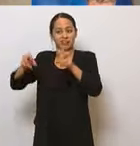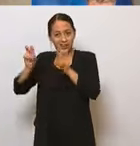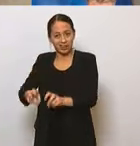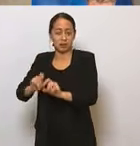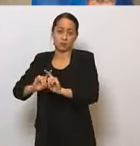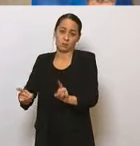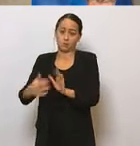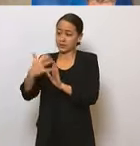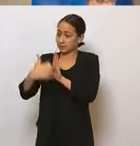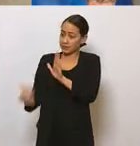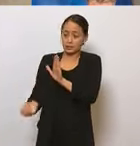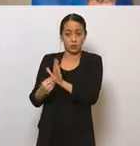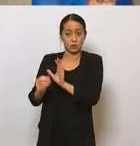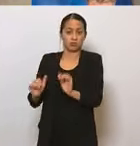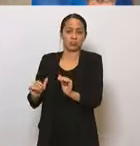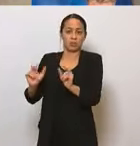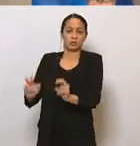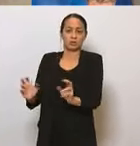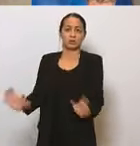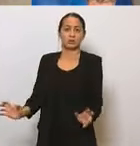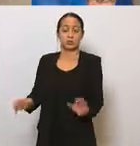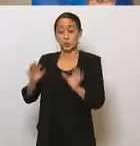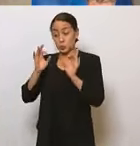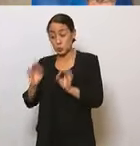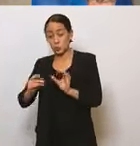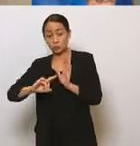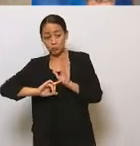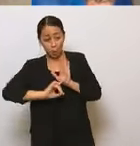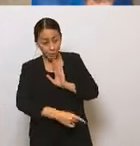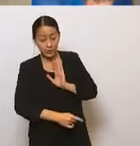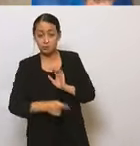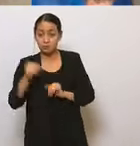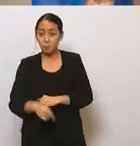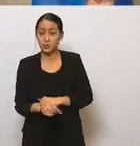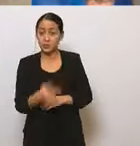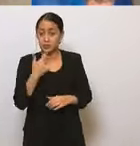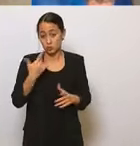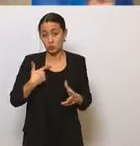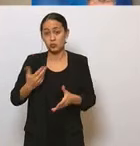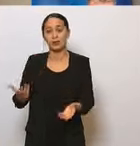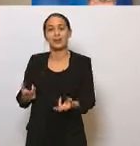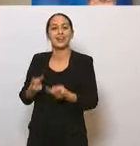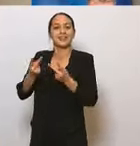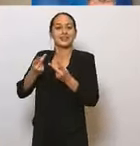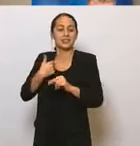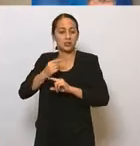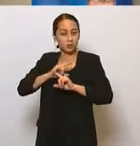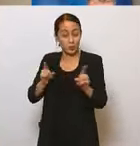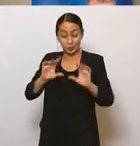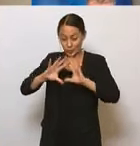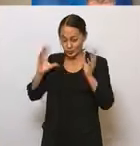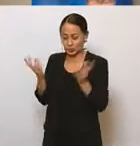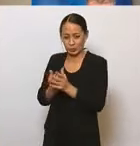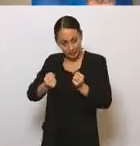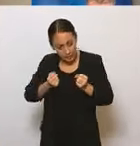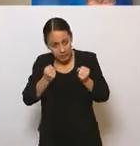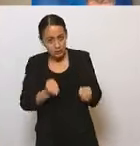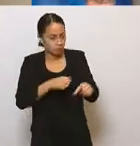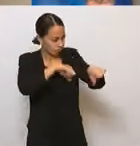falloir aussi ne pas alléger les obligations. Donc voilà, tout ça, ça nécessite quand même beaucoup de courage, de rester sur nos